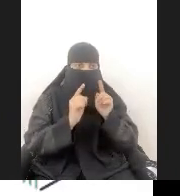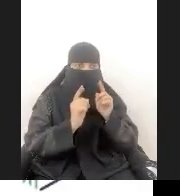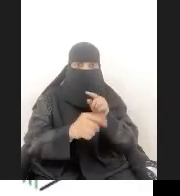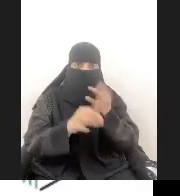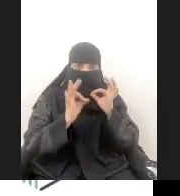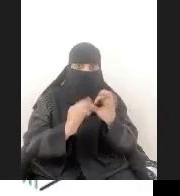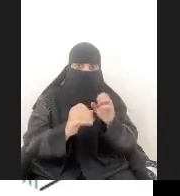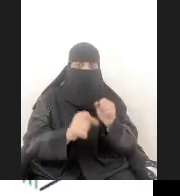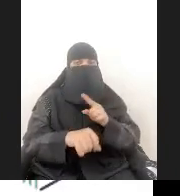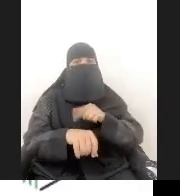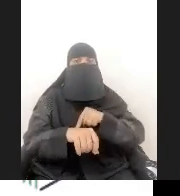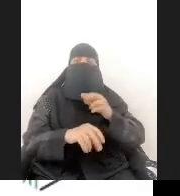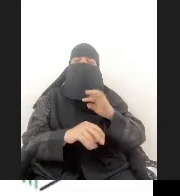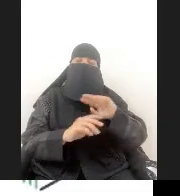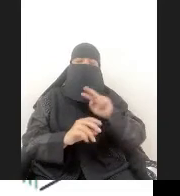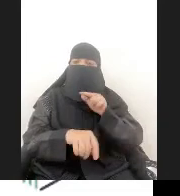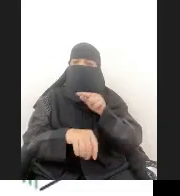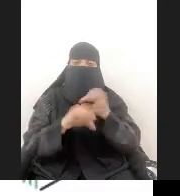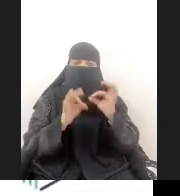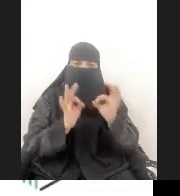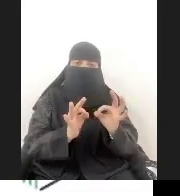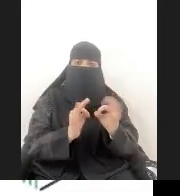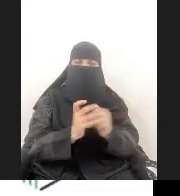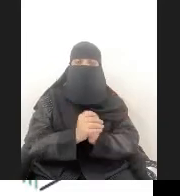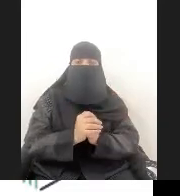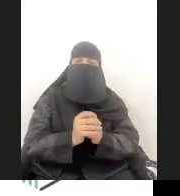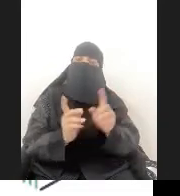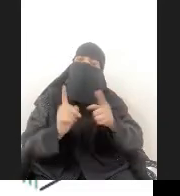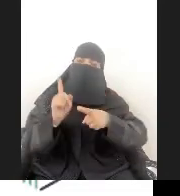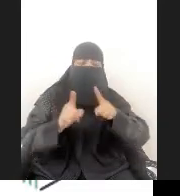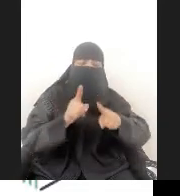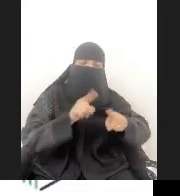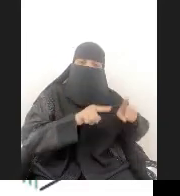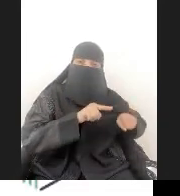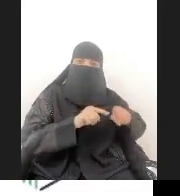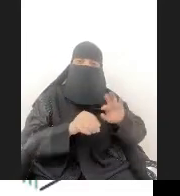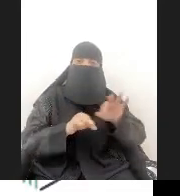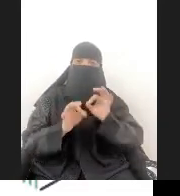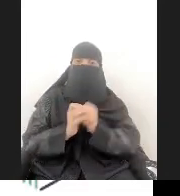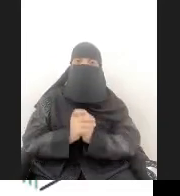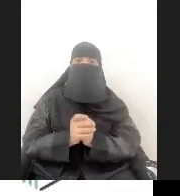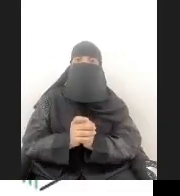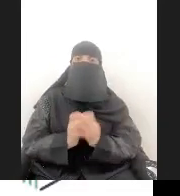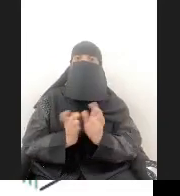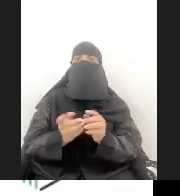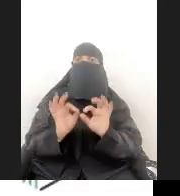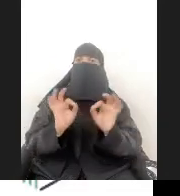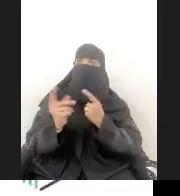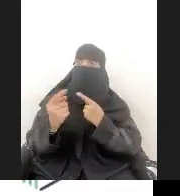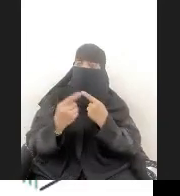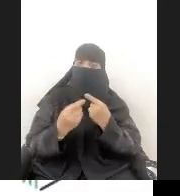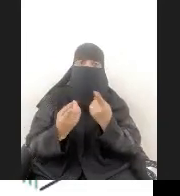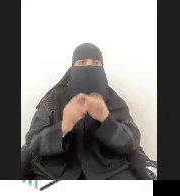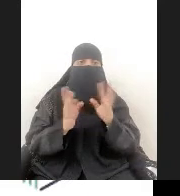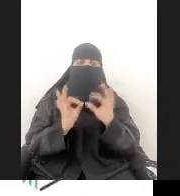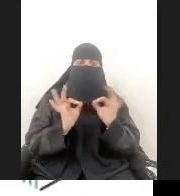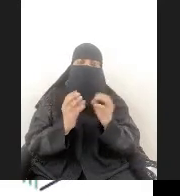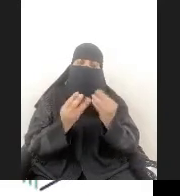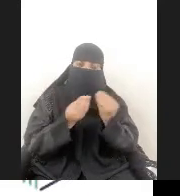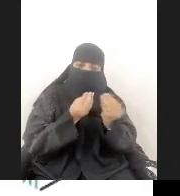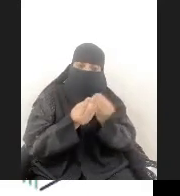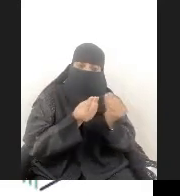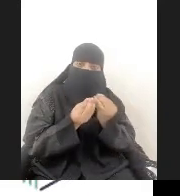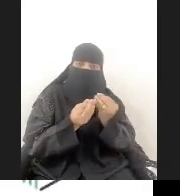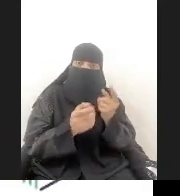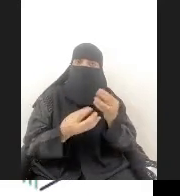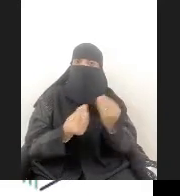سيكون معي؟ وإذا كان غير تزامني سيكون ربما لوحة نقاش تمتد إلى 4 أيام أو 5 أيام أو